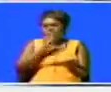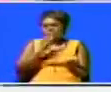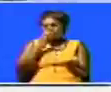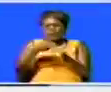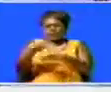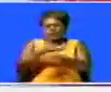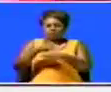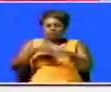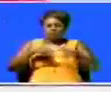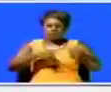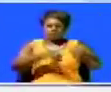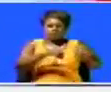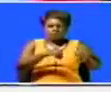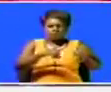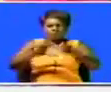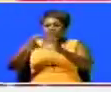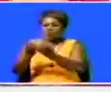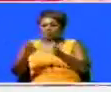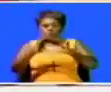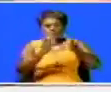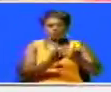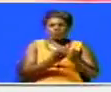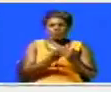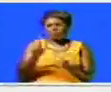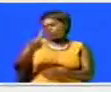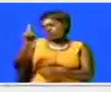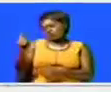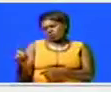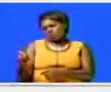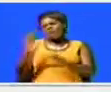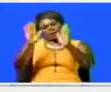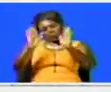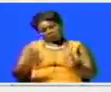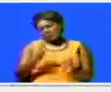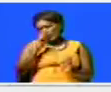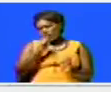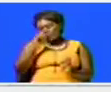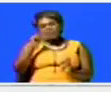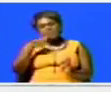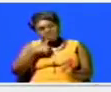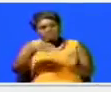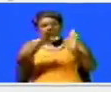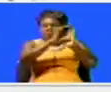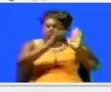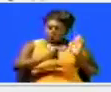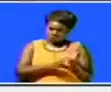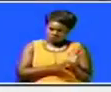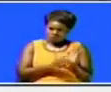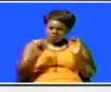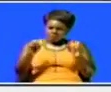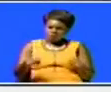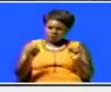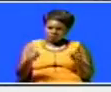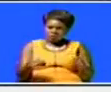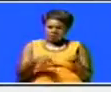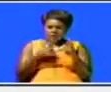nchi inayofuata sera za kijamaa. Je, ipo haja ya Tanzania kuwa na katiba mpya? Twaweza inakuja